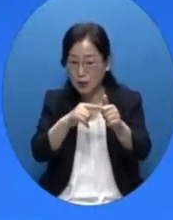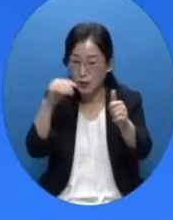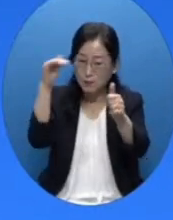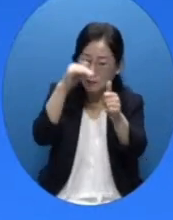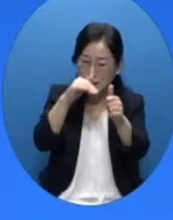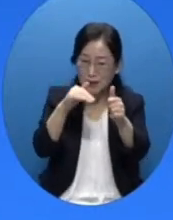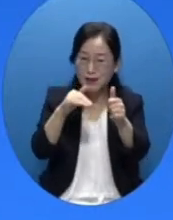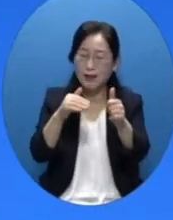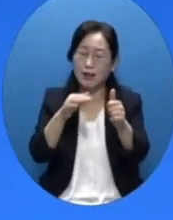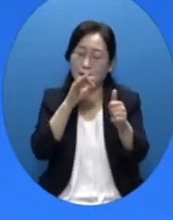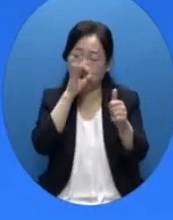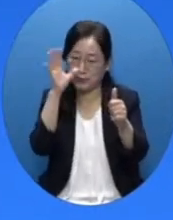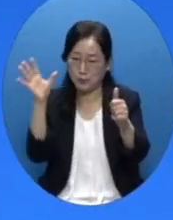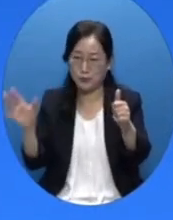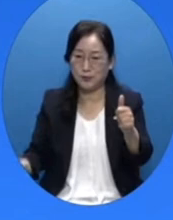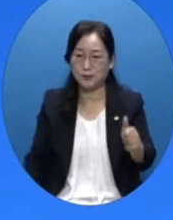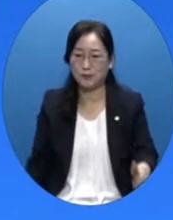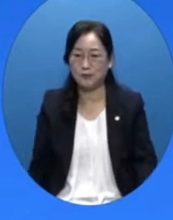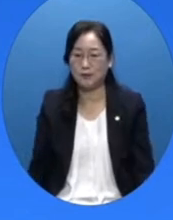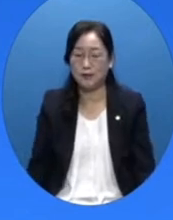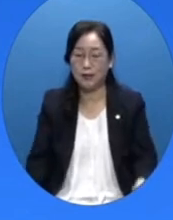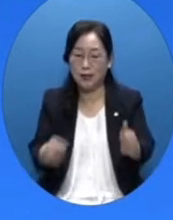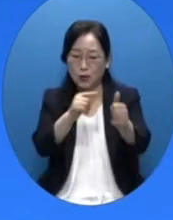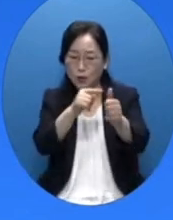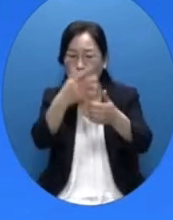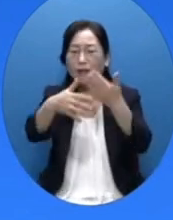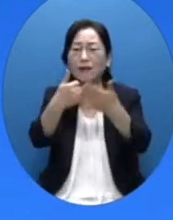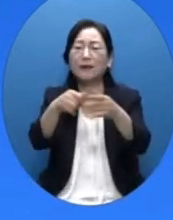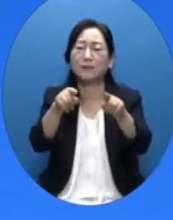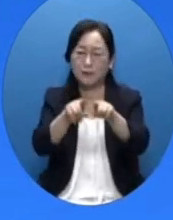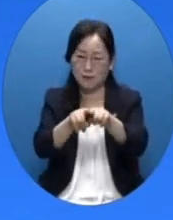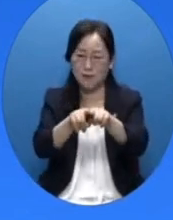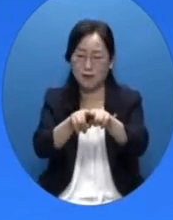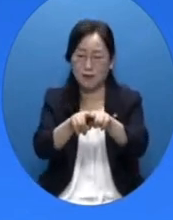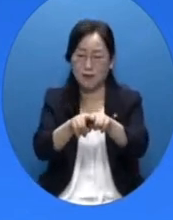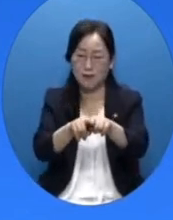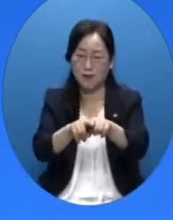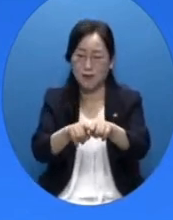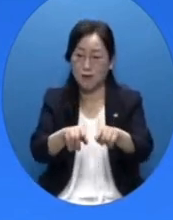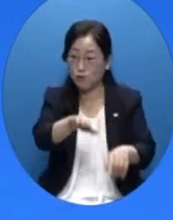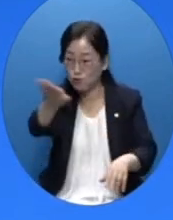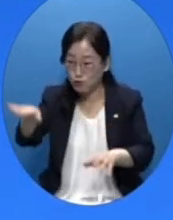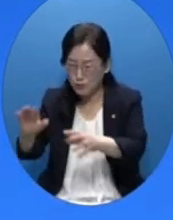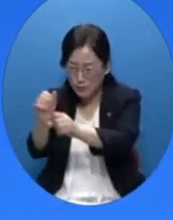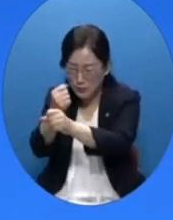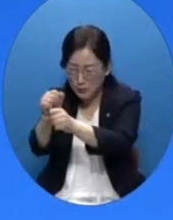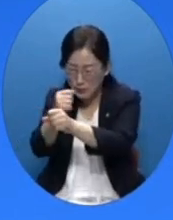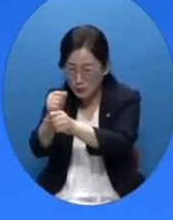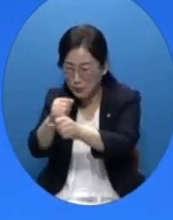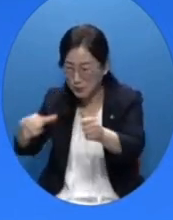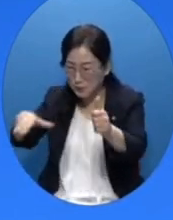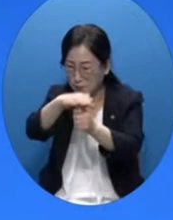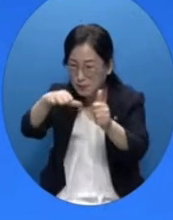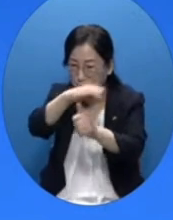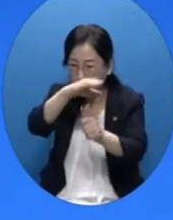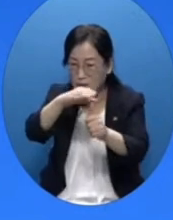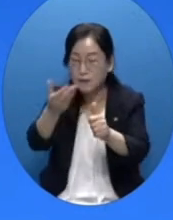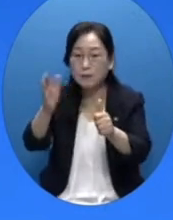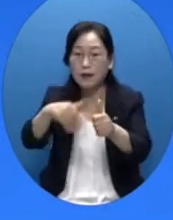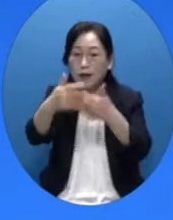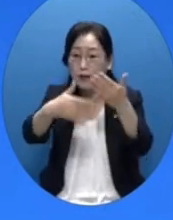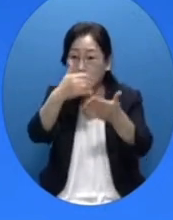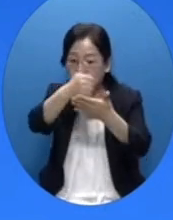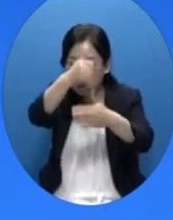않았습니다 사람을 하나님이 함께 하는 사람이야 우리가 아버지 선으로 괴롭게 도 함에 그